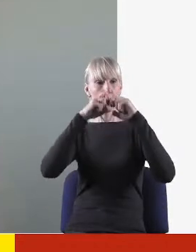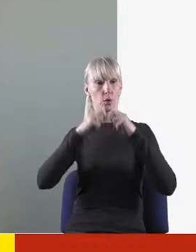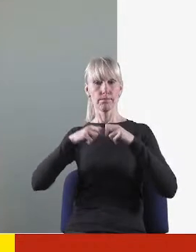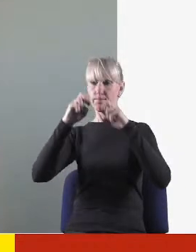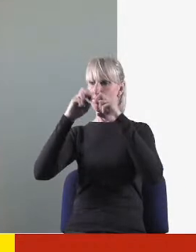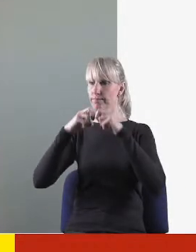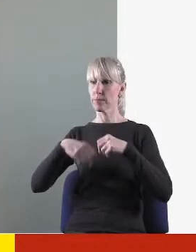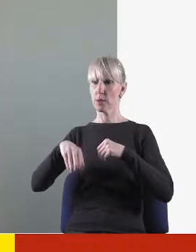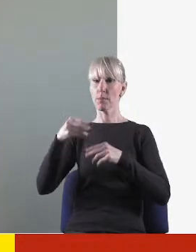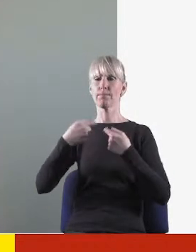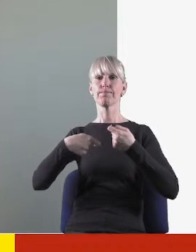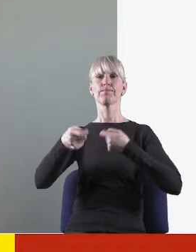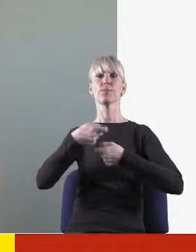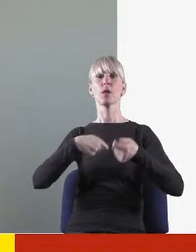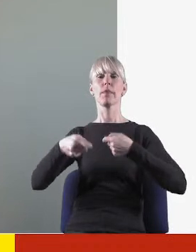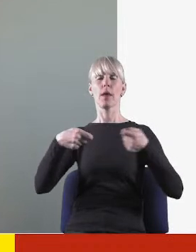przetargu.